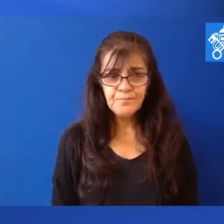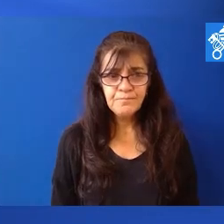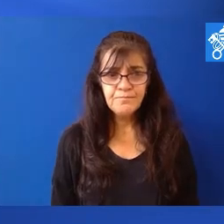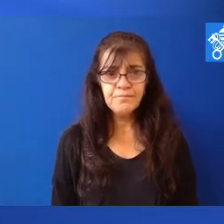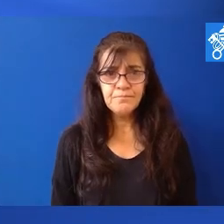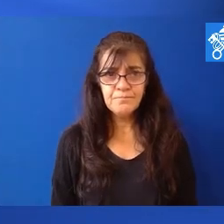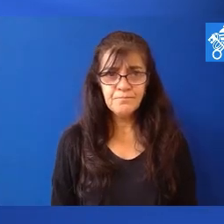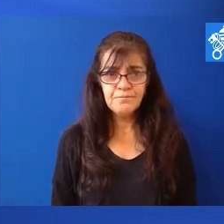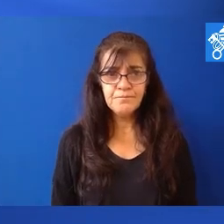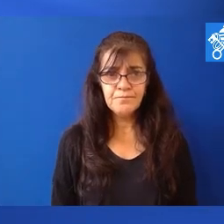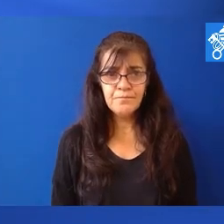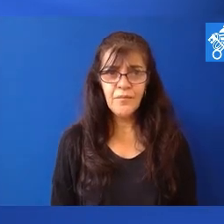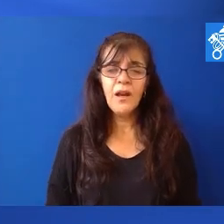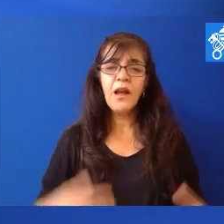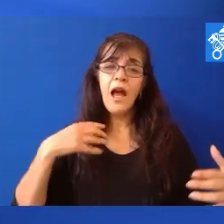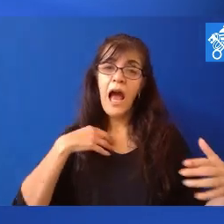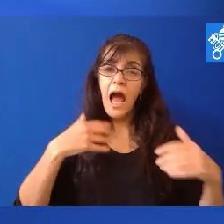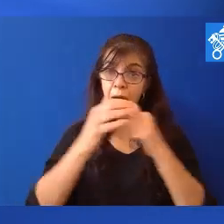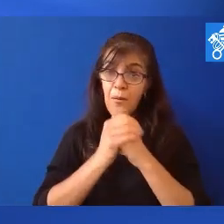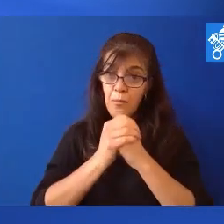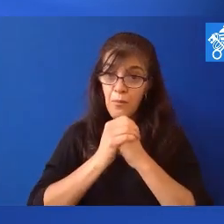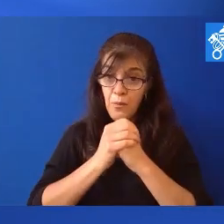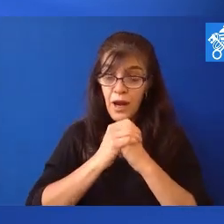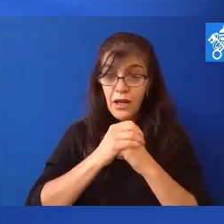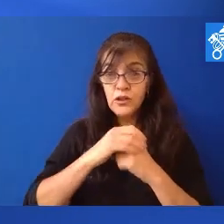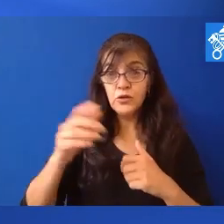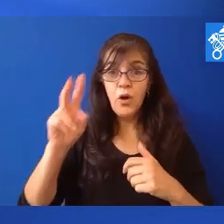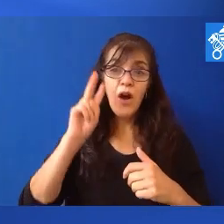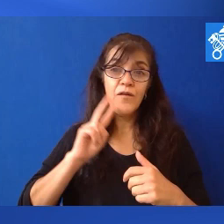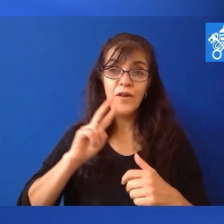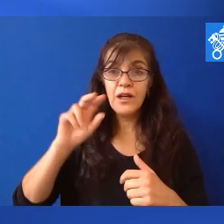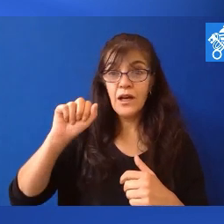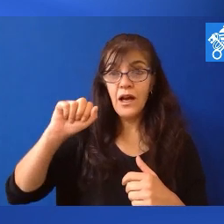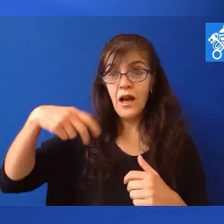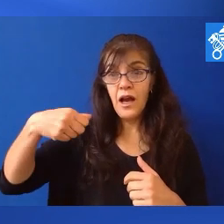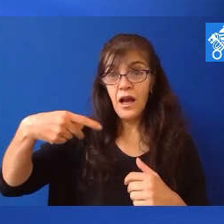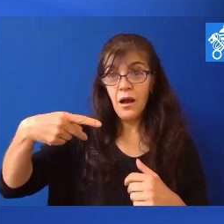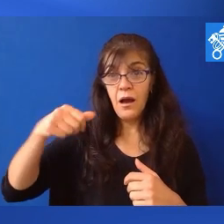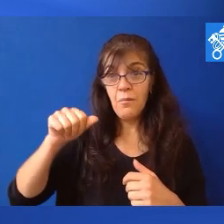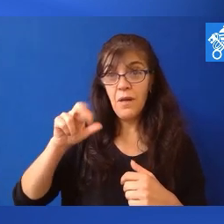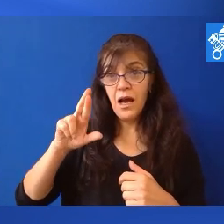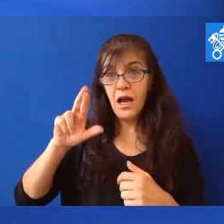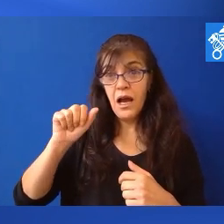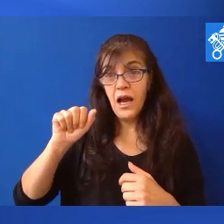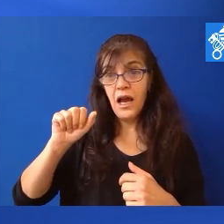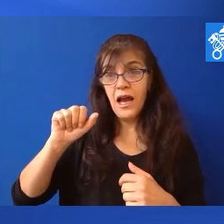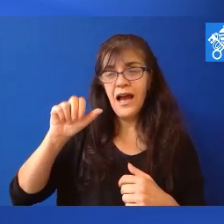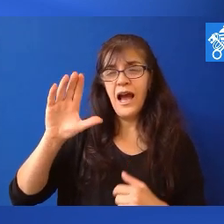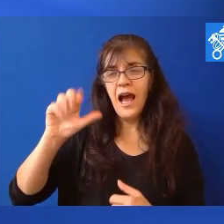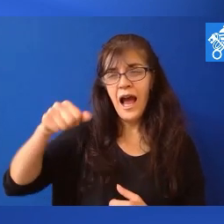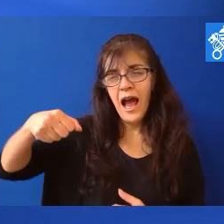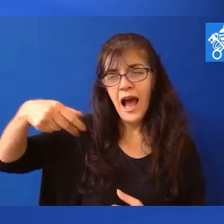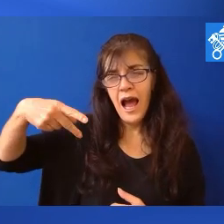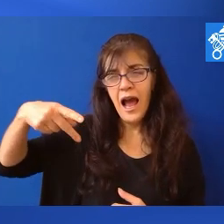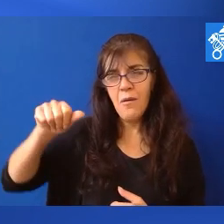Peço a Nossa Senhora Aparecida that our Lord of Aparecida